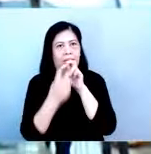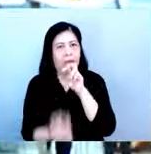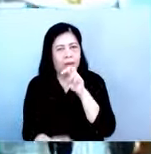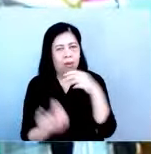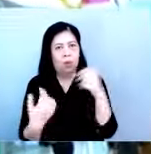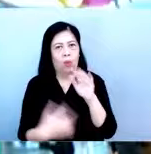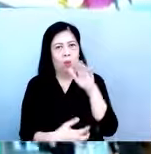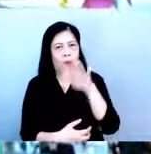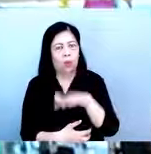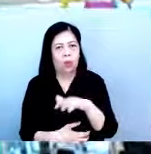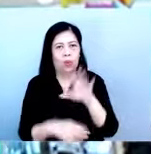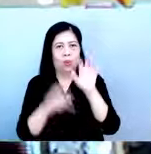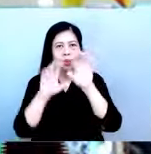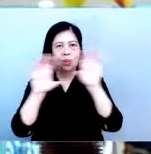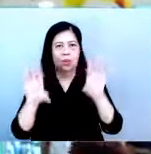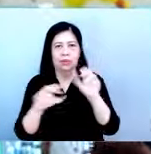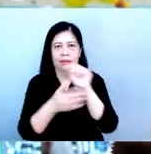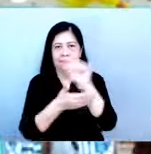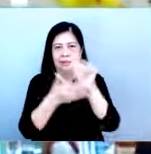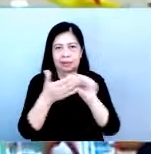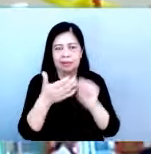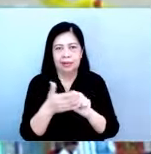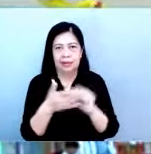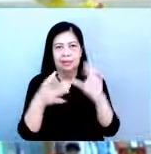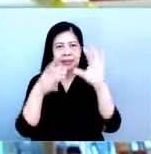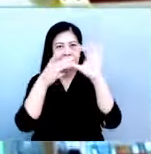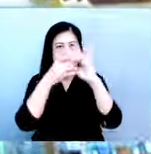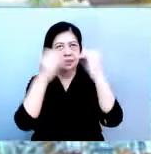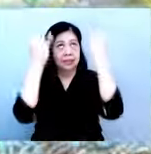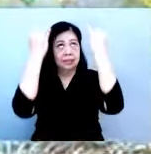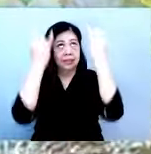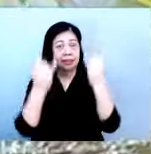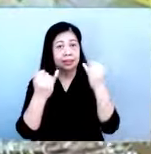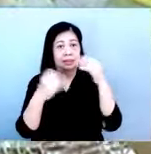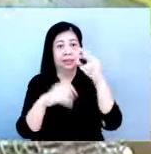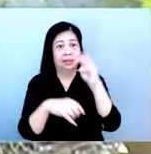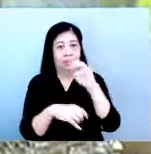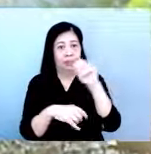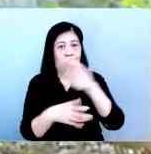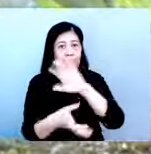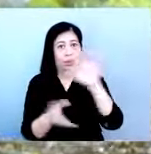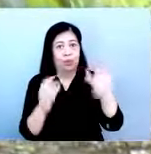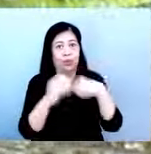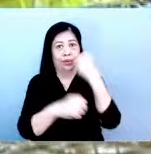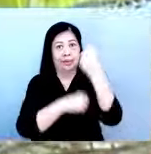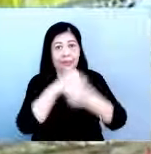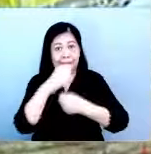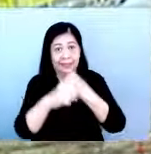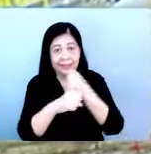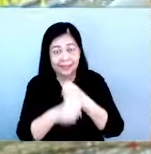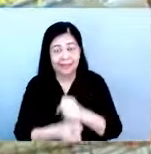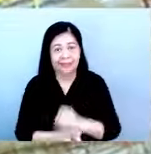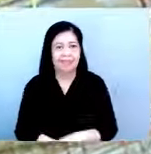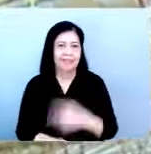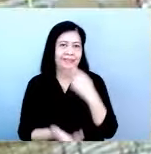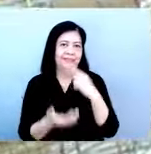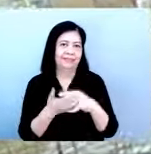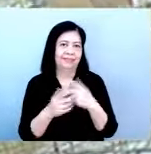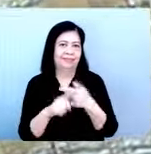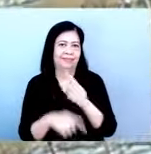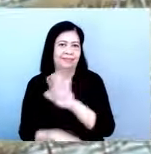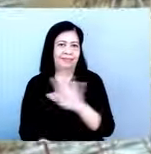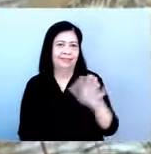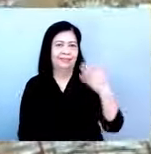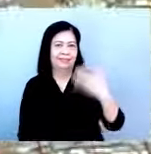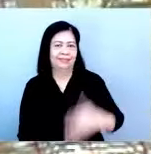nakakamanghang wooden dragon art installation, nakakabit sa kisame ng mall, buong taon. Nagbabalita mula sa